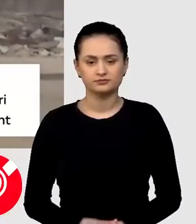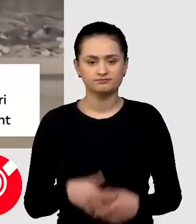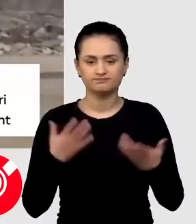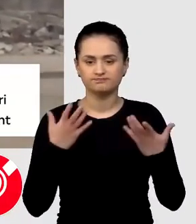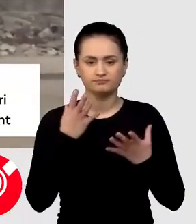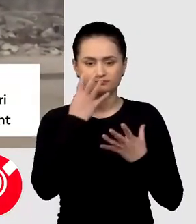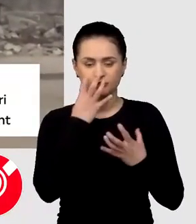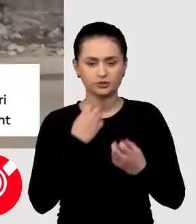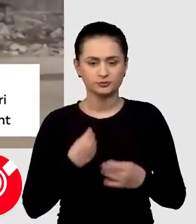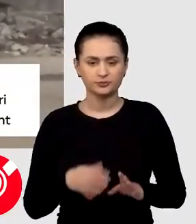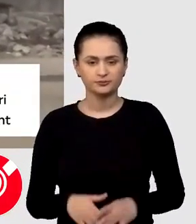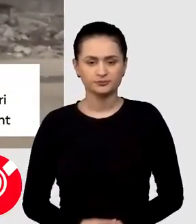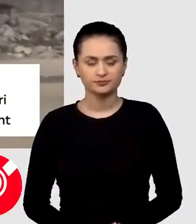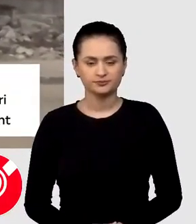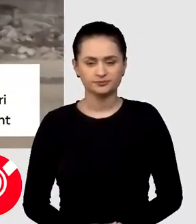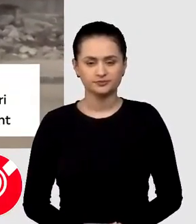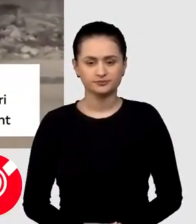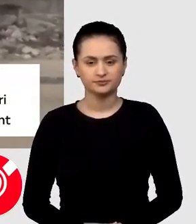Neatrazimă.